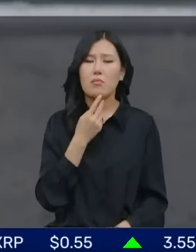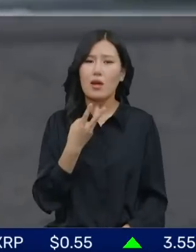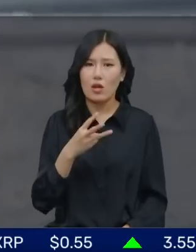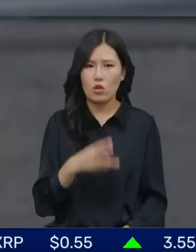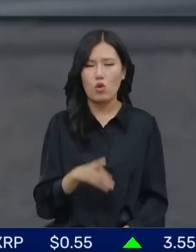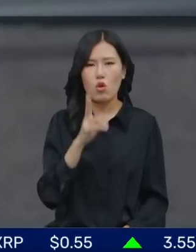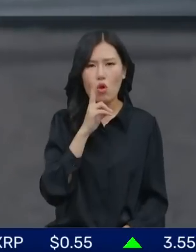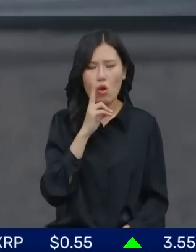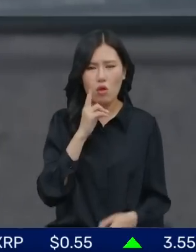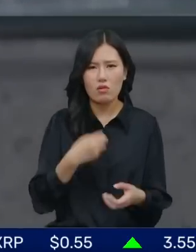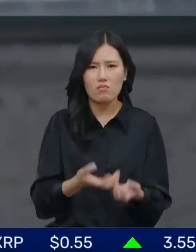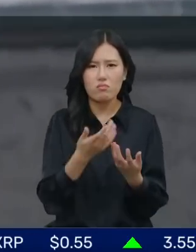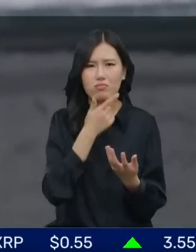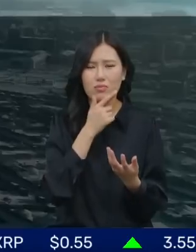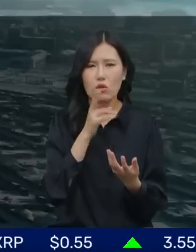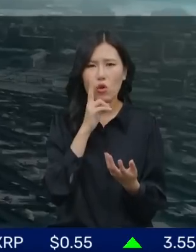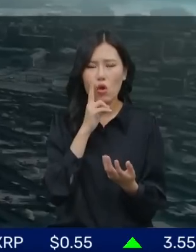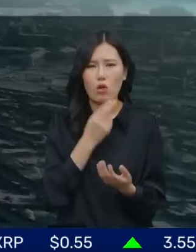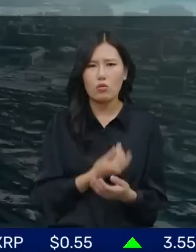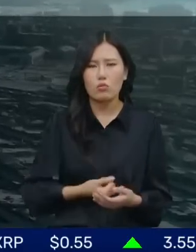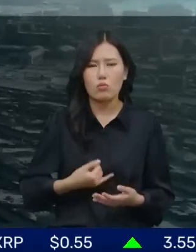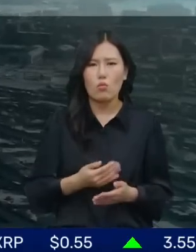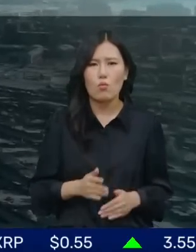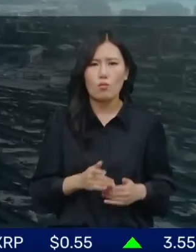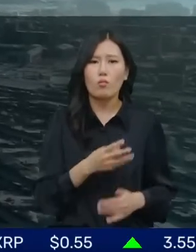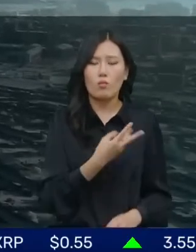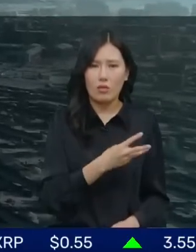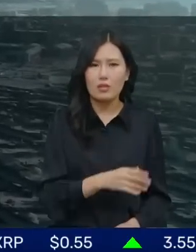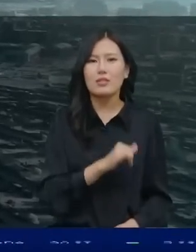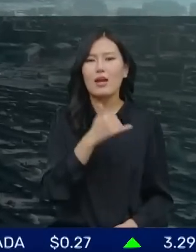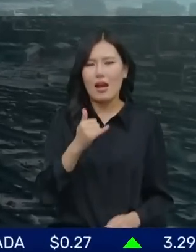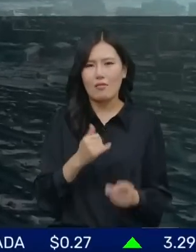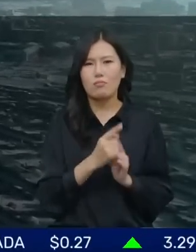хоол тэжээлийн дутагдал ч орж мэднэ. Дотор